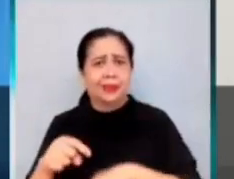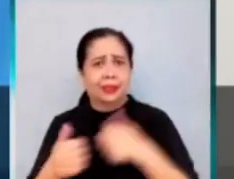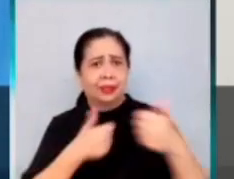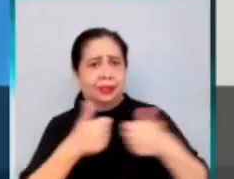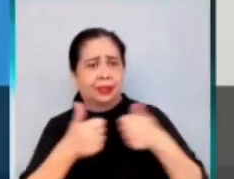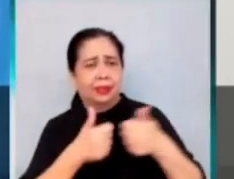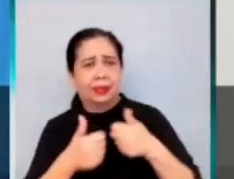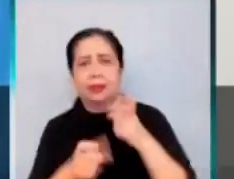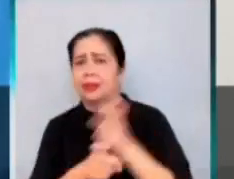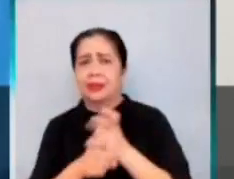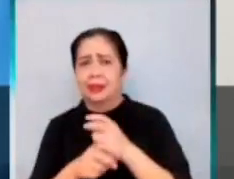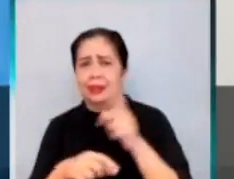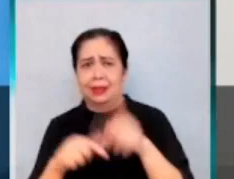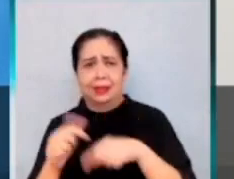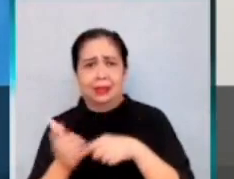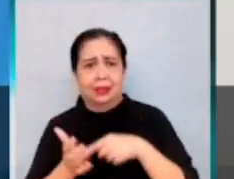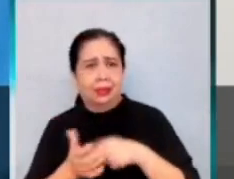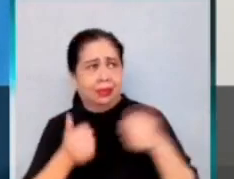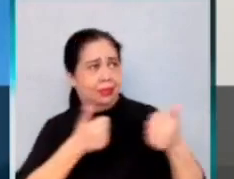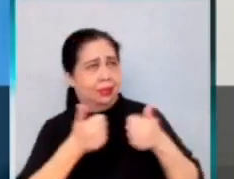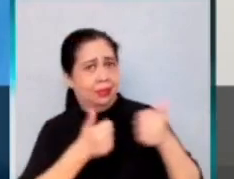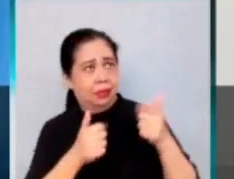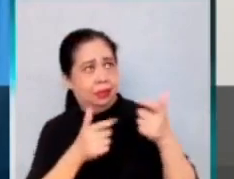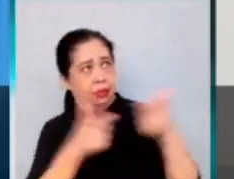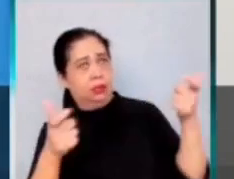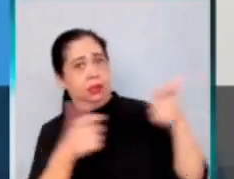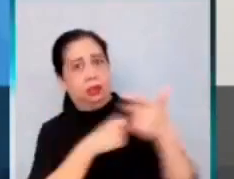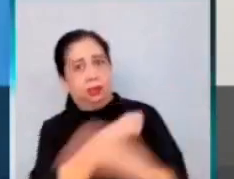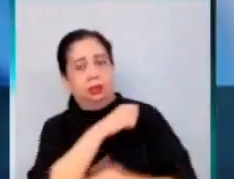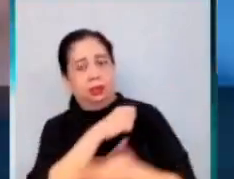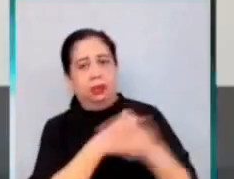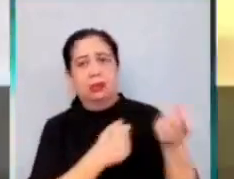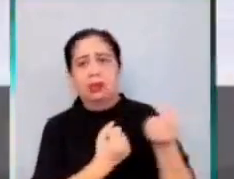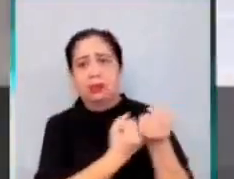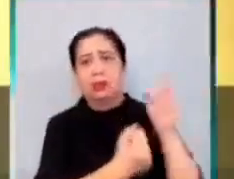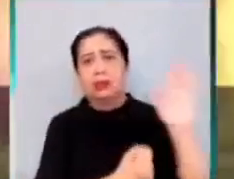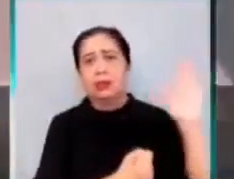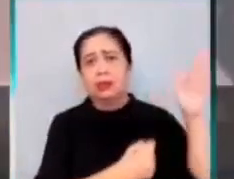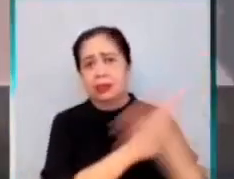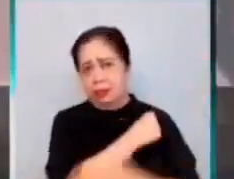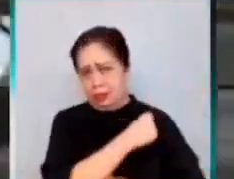kakayanin makipagkompetensya sa mga bansa na sinuportahan ng kanilang gobyerno.